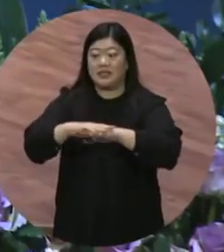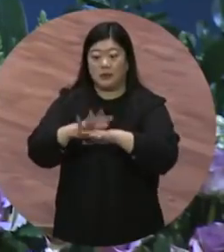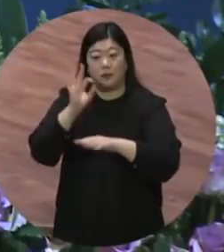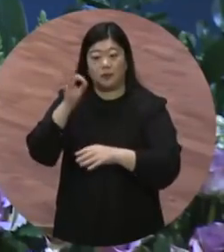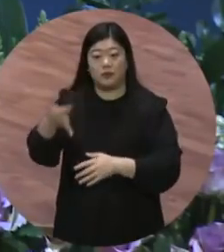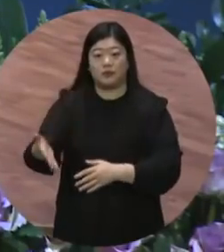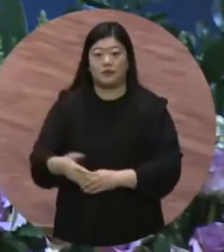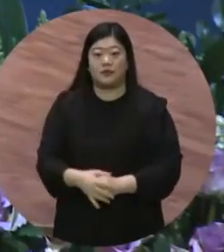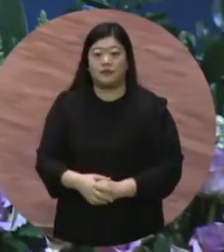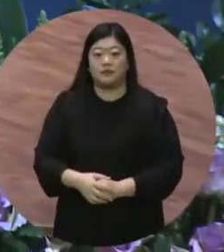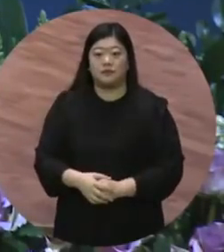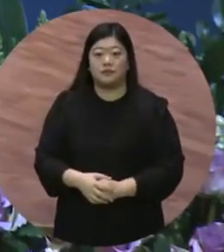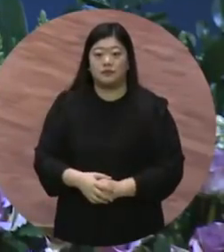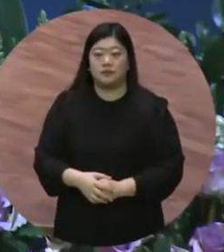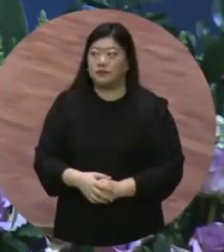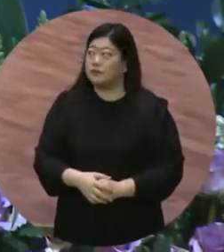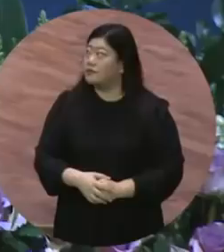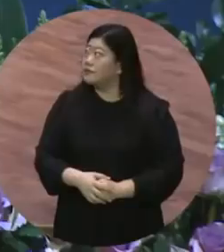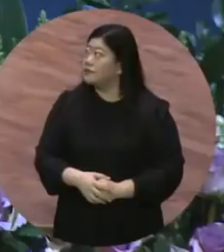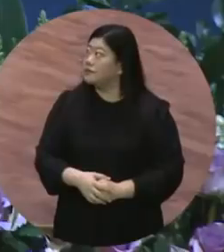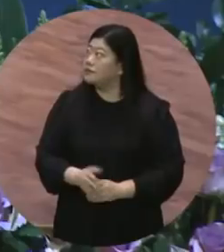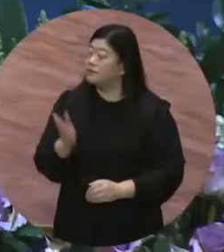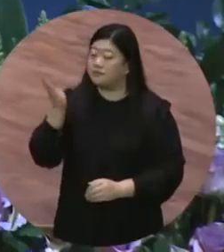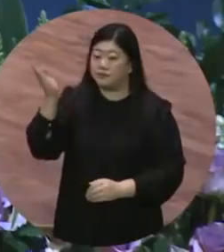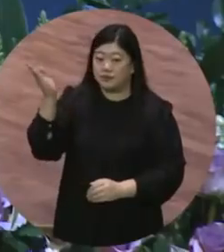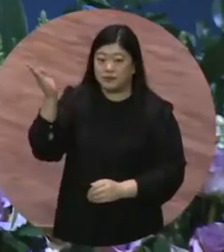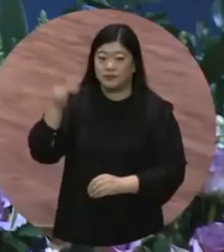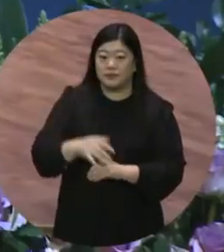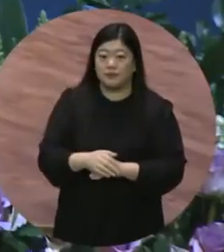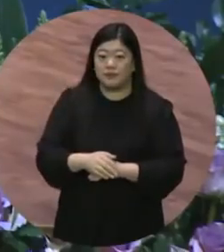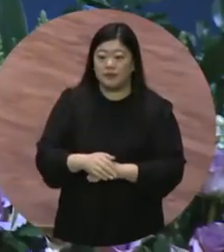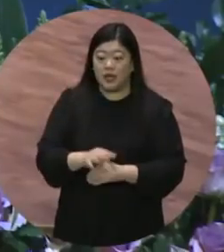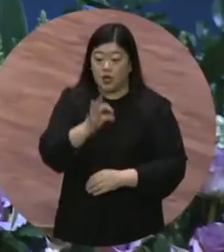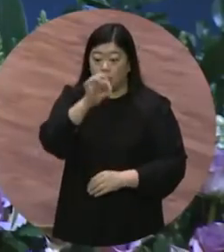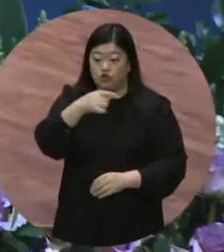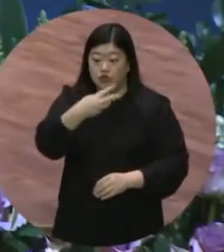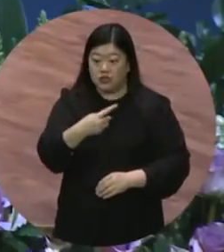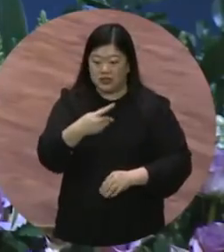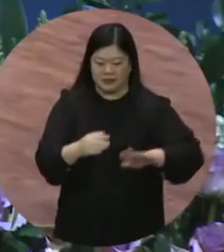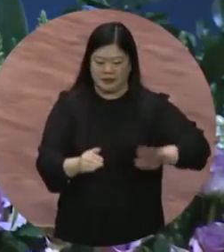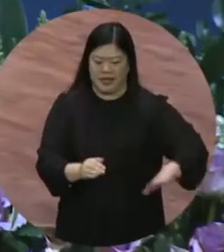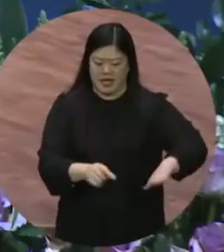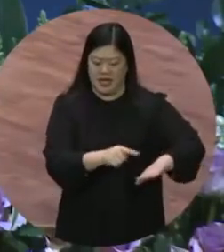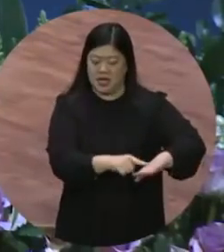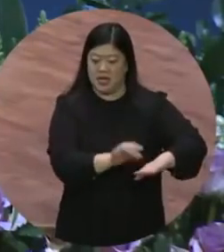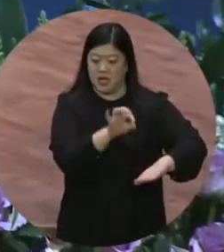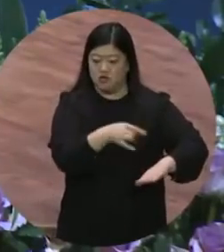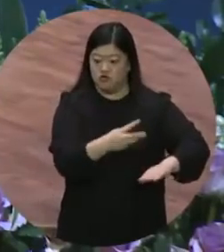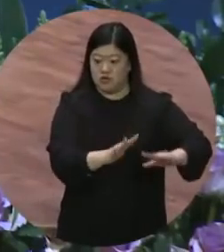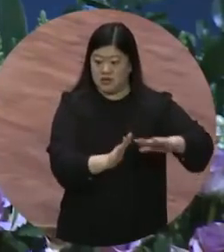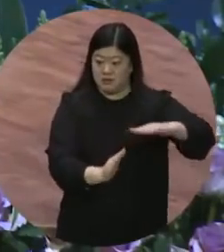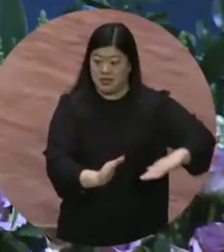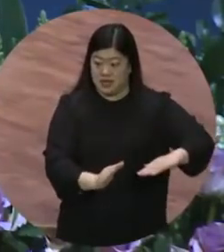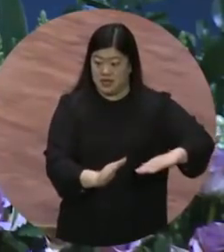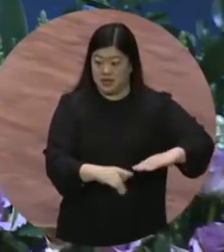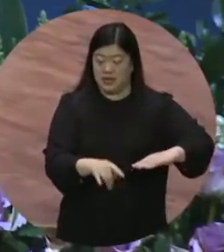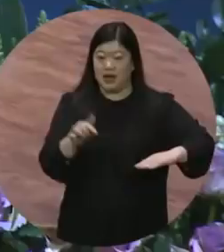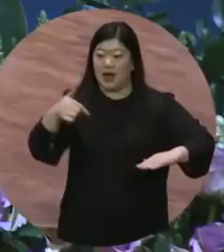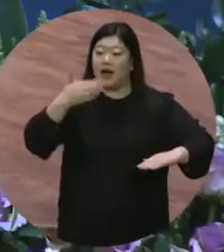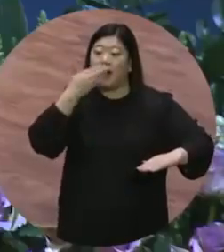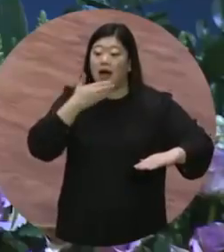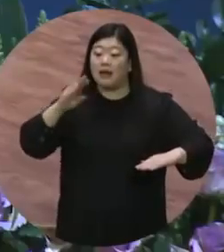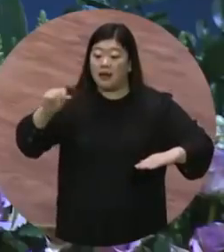아브라함의 첫 번째 고향 갈대아 우르는 저 밑에 지방에 있어요. 저 갈대아 우르에서 가나안을 출발하기